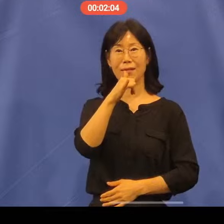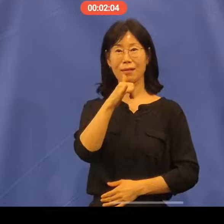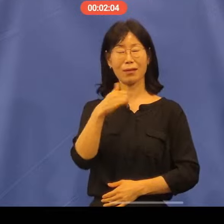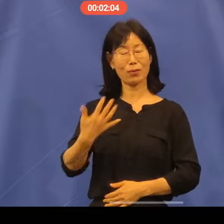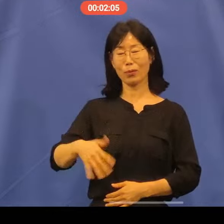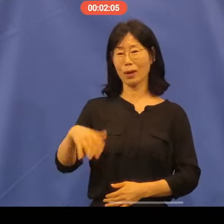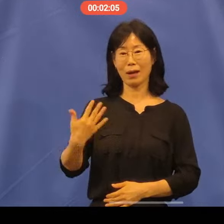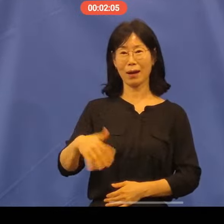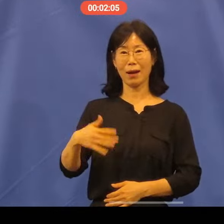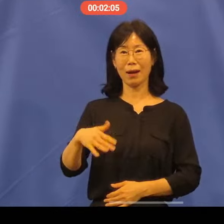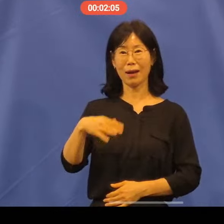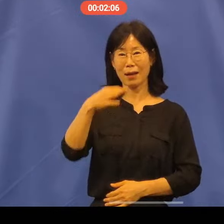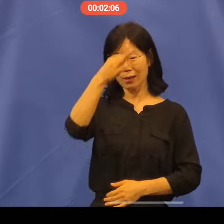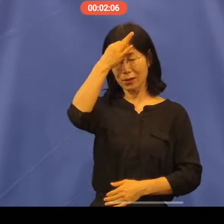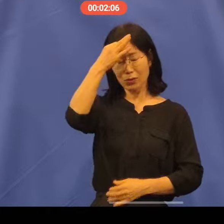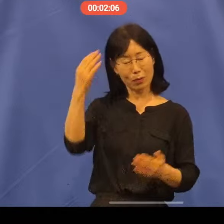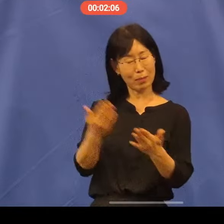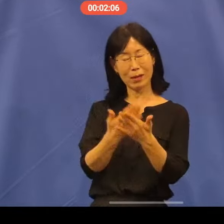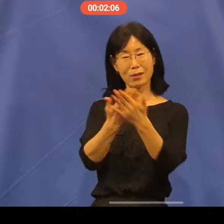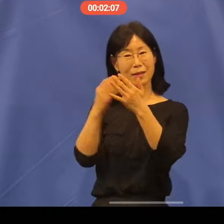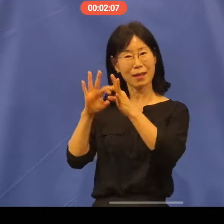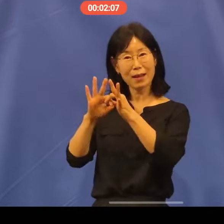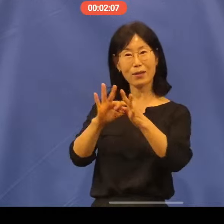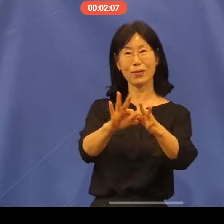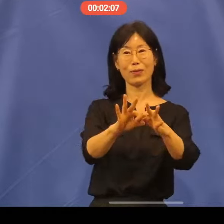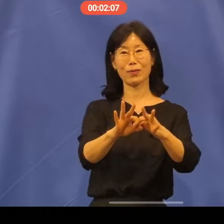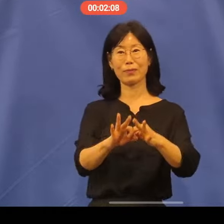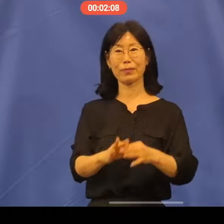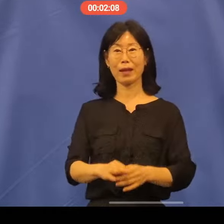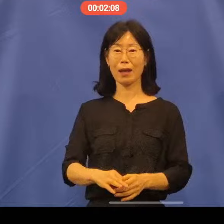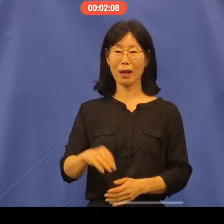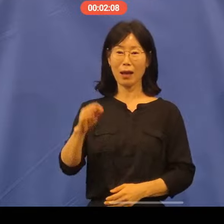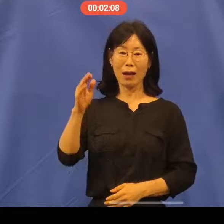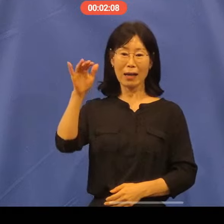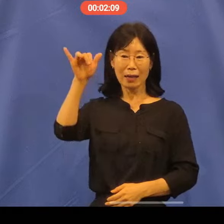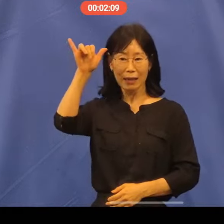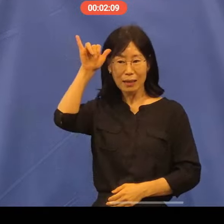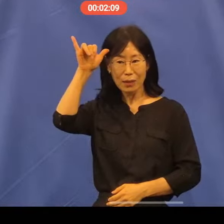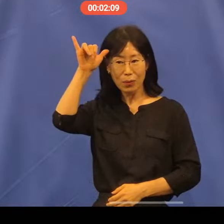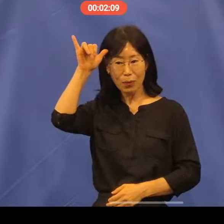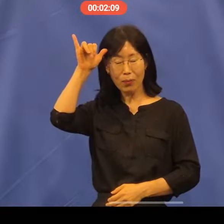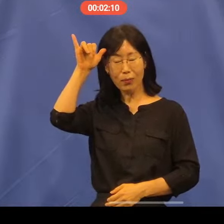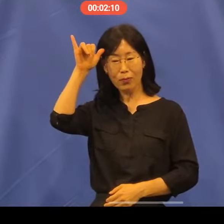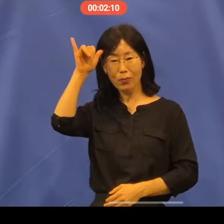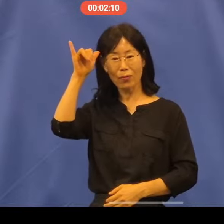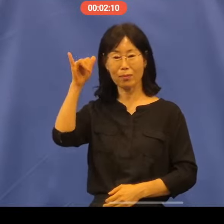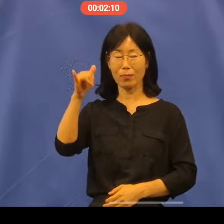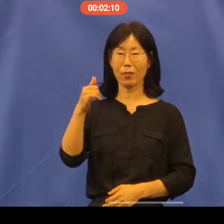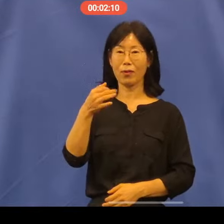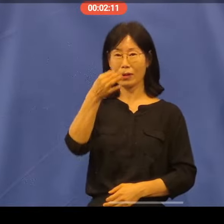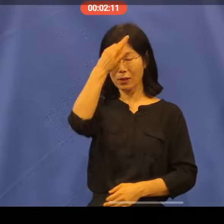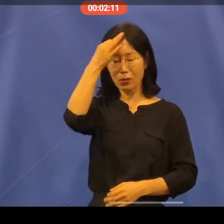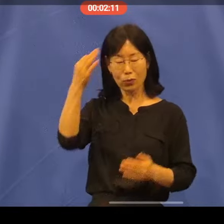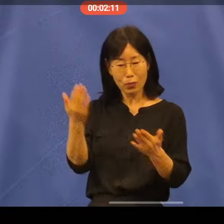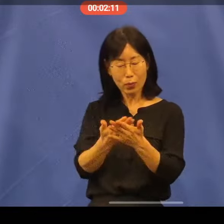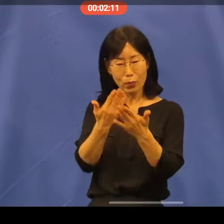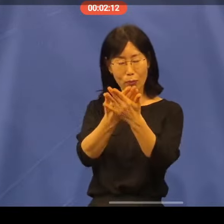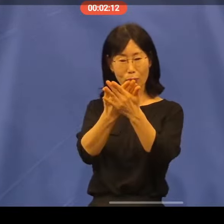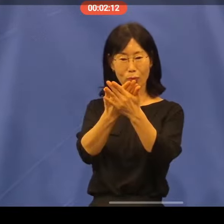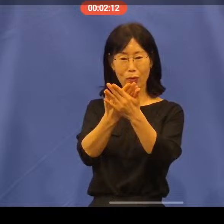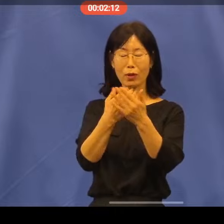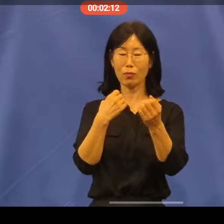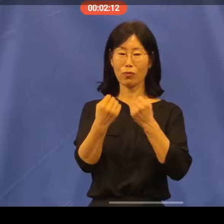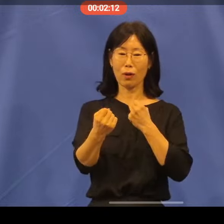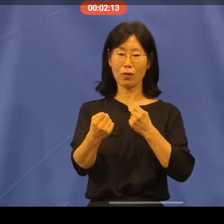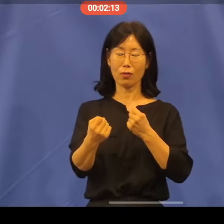대단해요, 그죠? 그런데 여러분, 이 인공지능이 전지하지는 않죠. 예. 보니까요, 챗